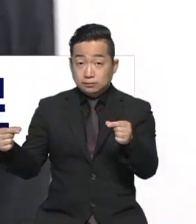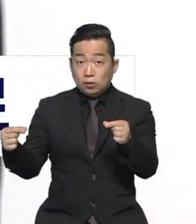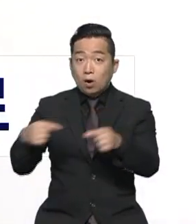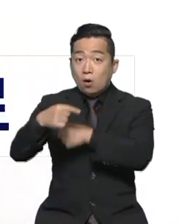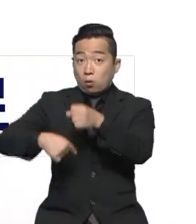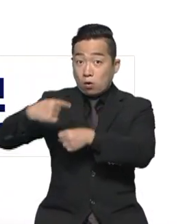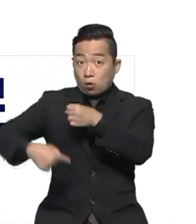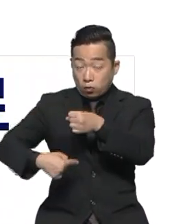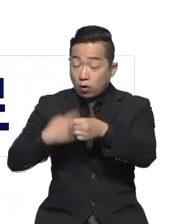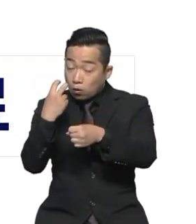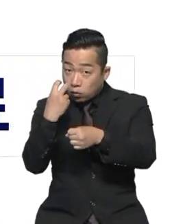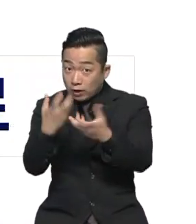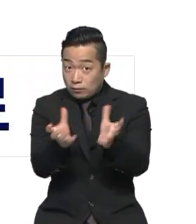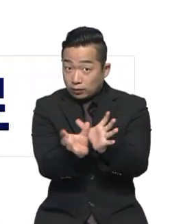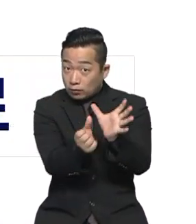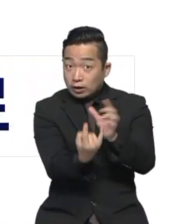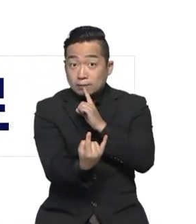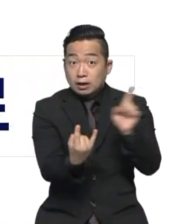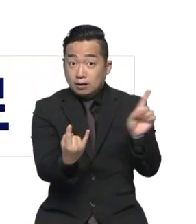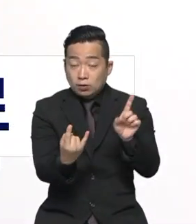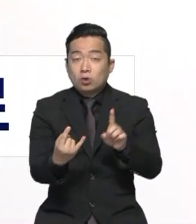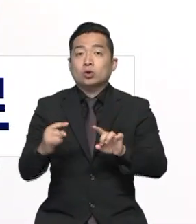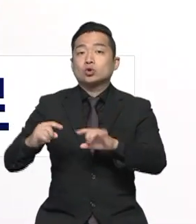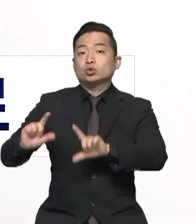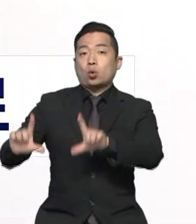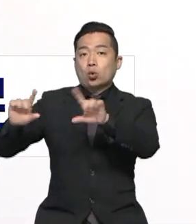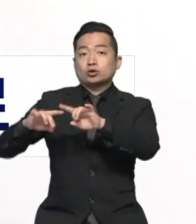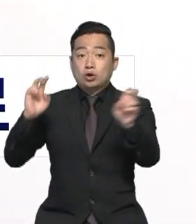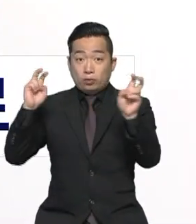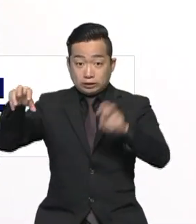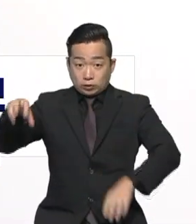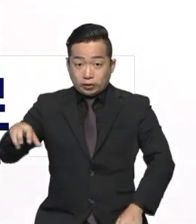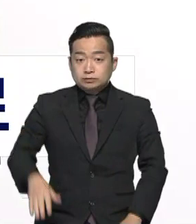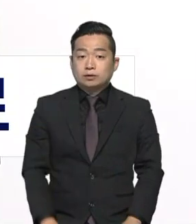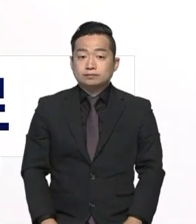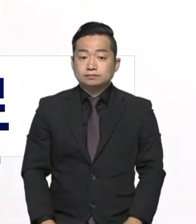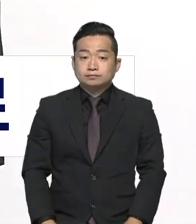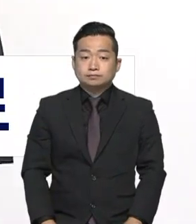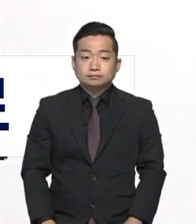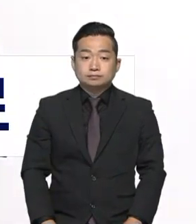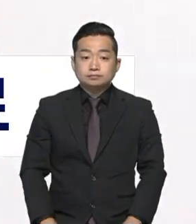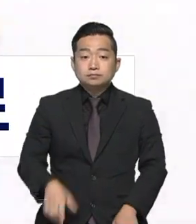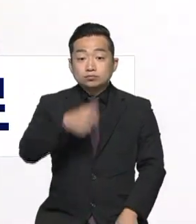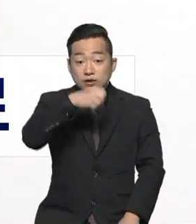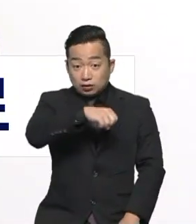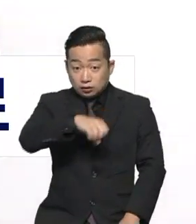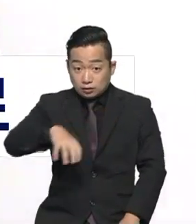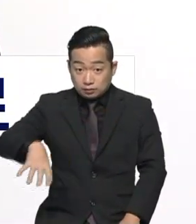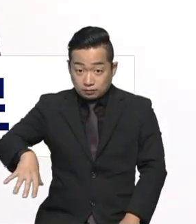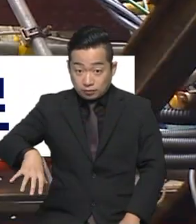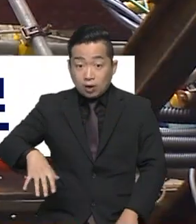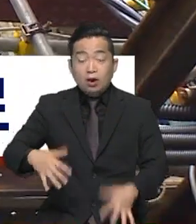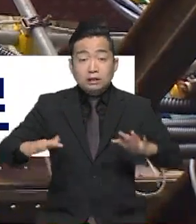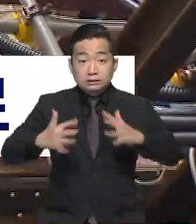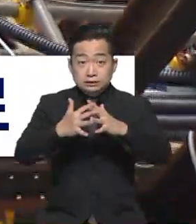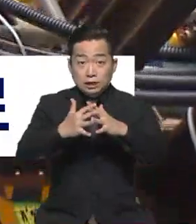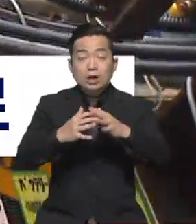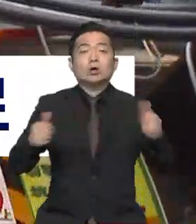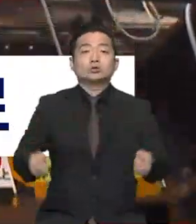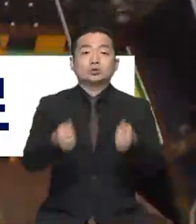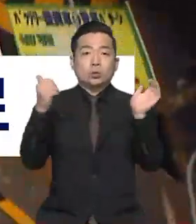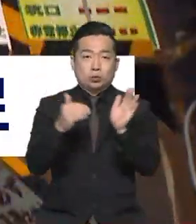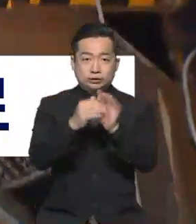규제위가 도쿄전력의 해양 방류 설비 검사에 대한 종료증을 오늘 교부하면서 오염수 방류 설비 준비는 모두